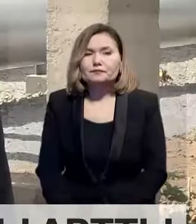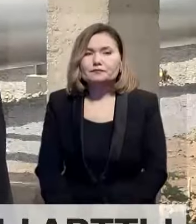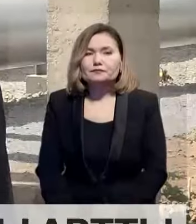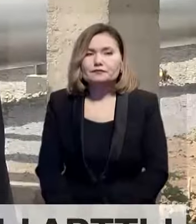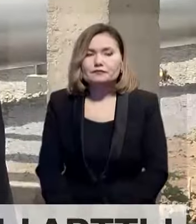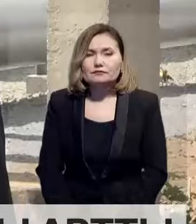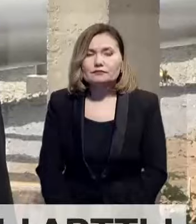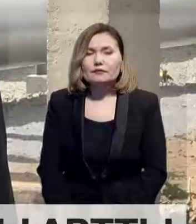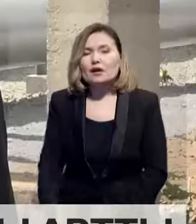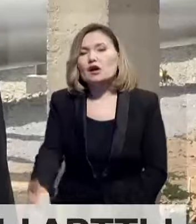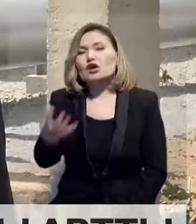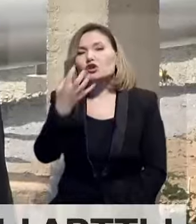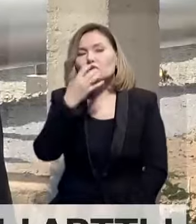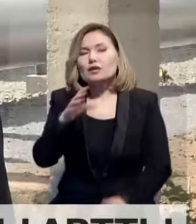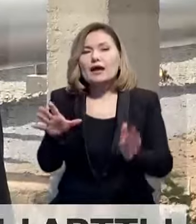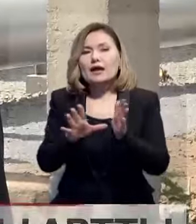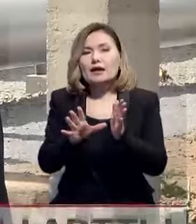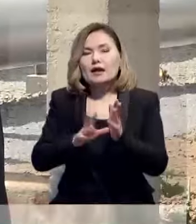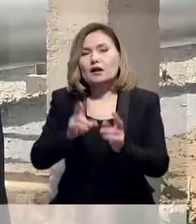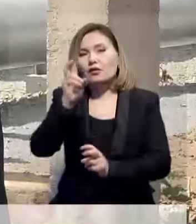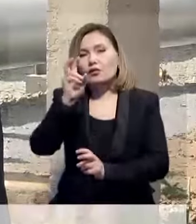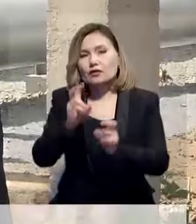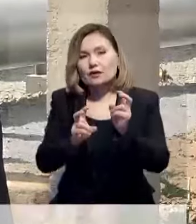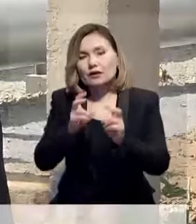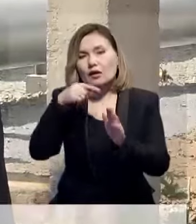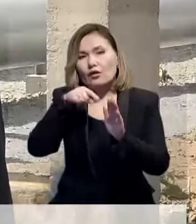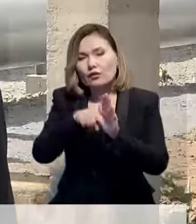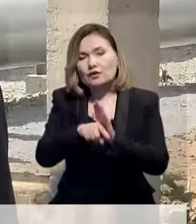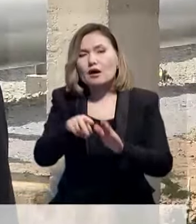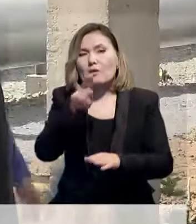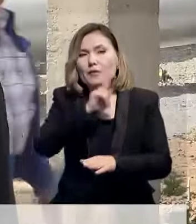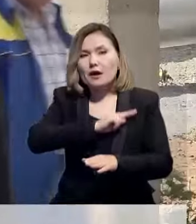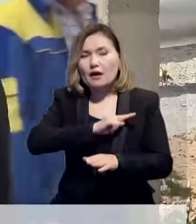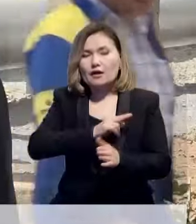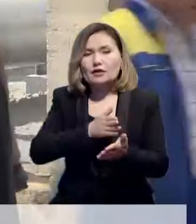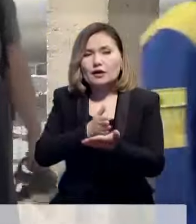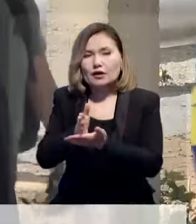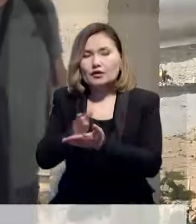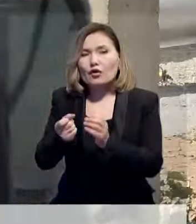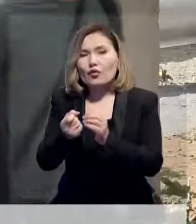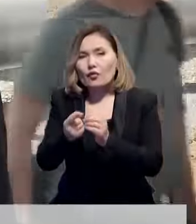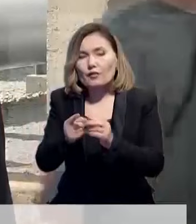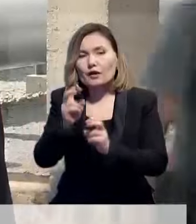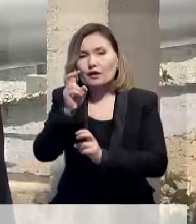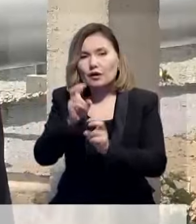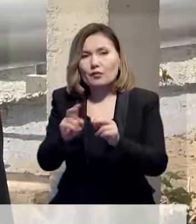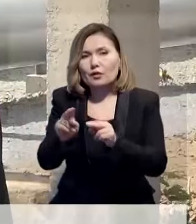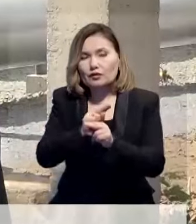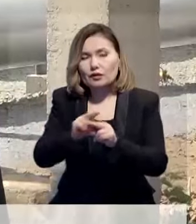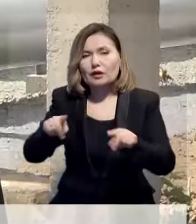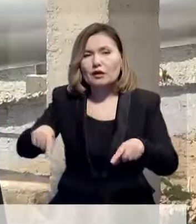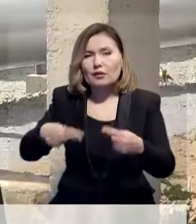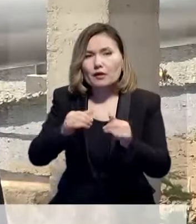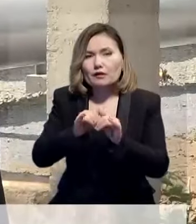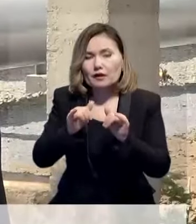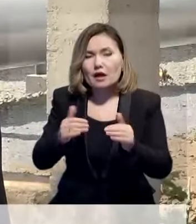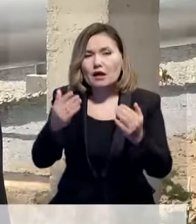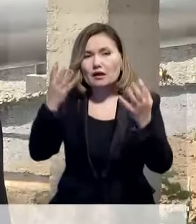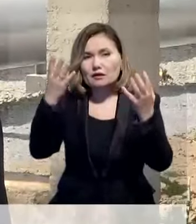Мына жылу электр орталығының өзінің ғимаратына келетін болсақ, осы бағытта да 11 нысанды күрделі жөндеу және қайта жаңғырту бойынша қазір